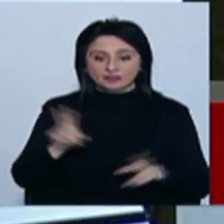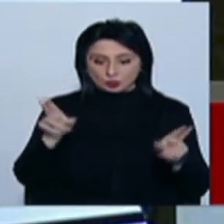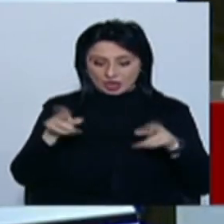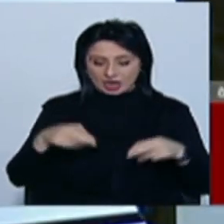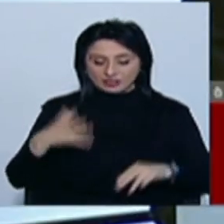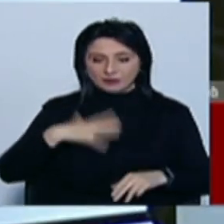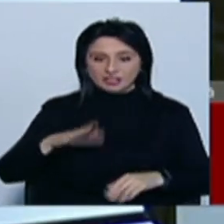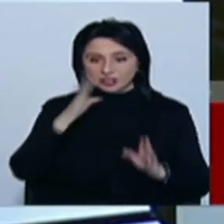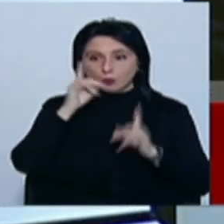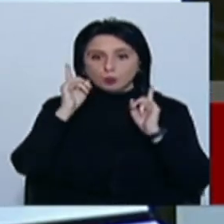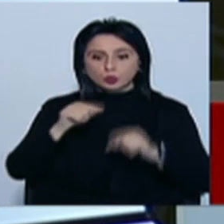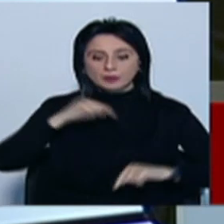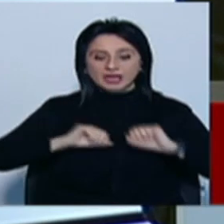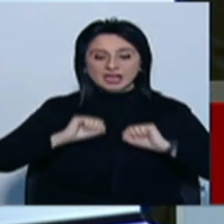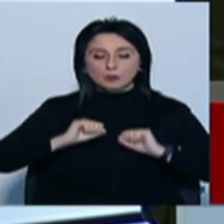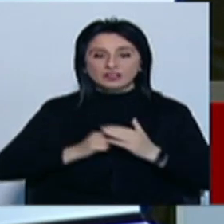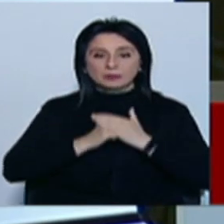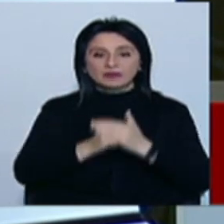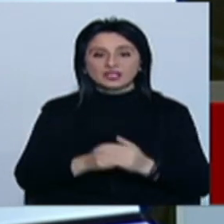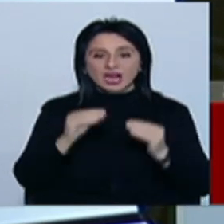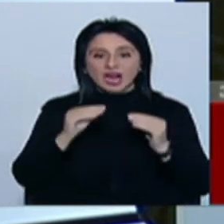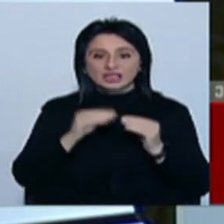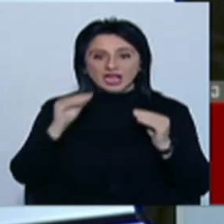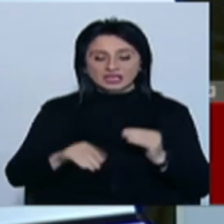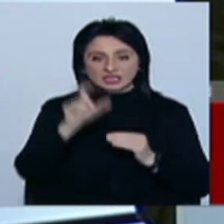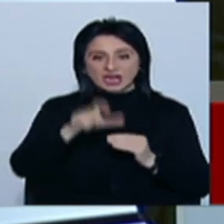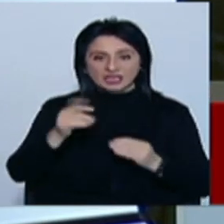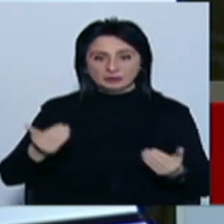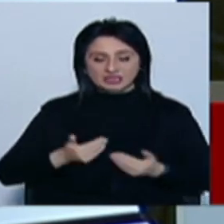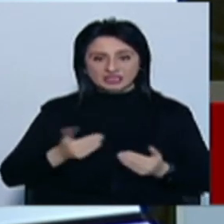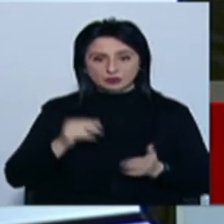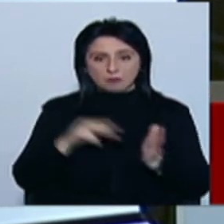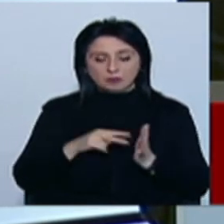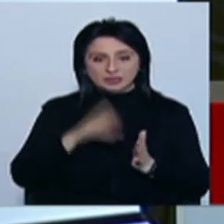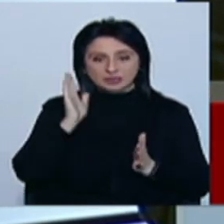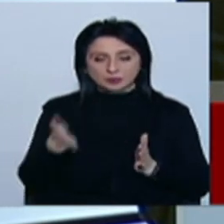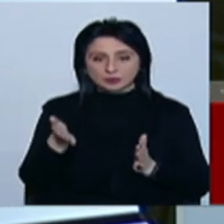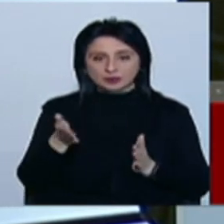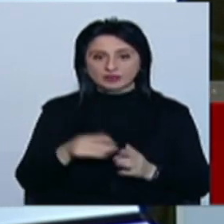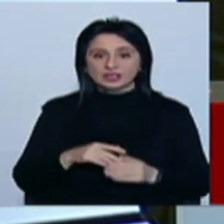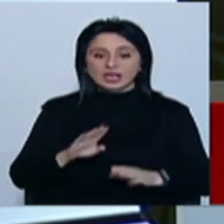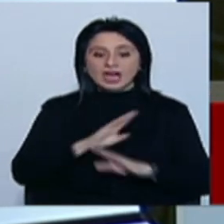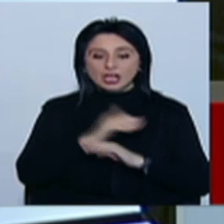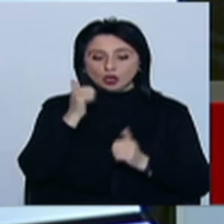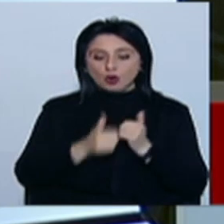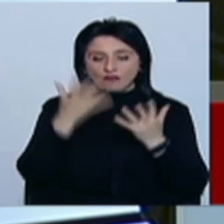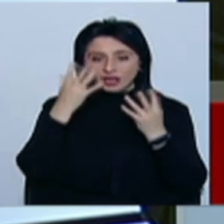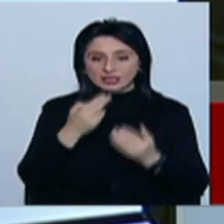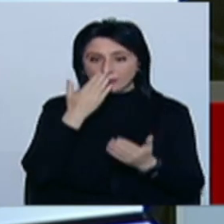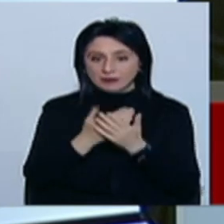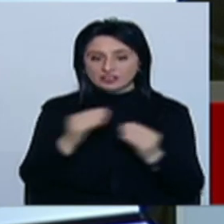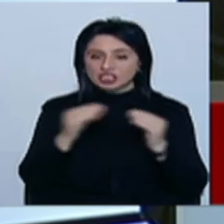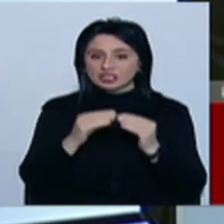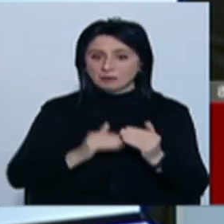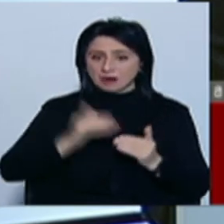გათვლებით საქართველოს ბუნებრივი იმუნიტეტის მიღწევა კიდევ 10,000-მდე ადამიანის სიცოცხლის ფასად დაუჯდება. დეტალობის ყოველდღიური მაჩვენებელი კი